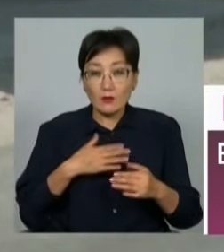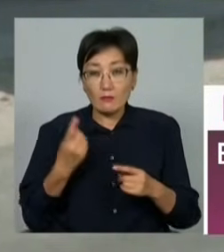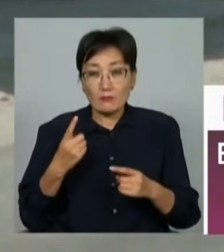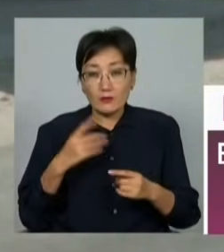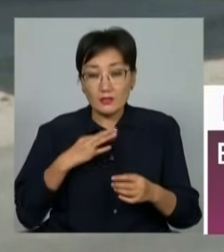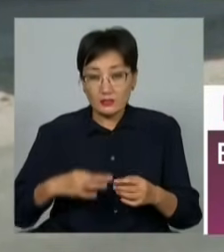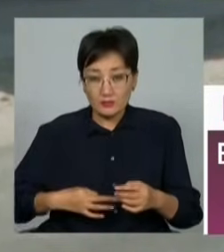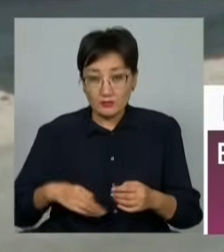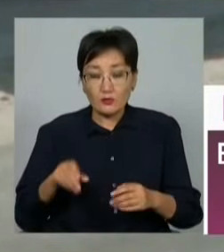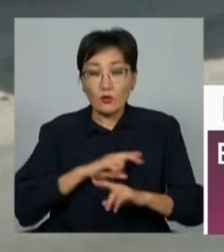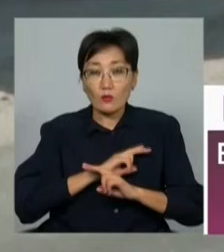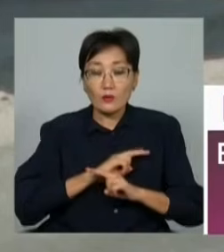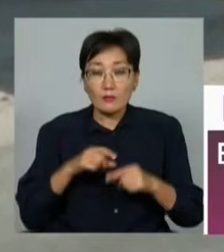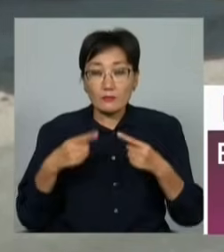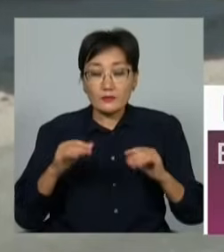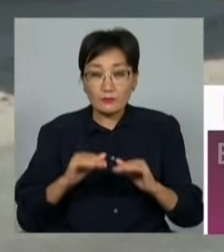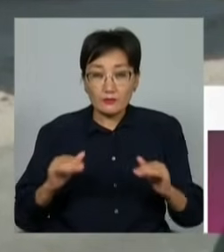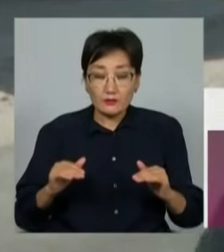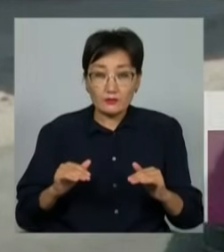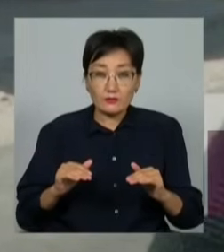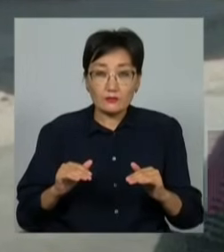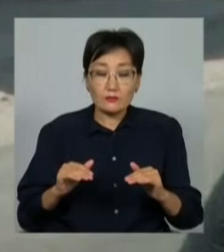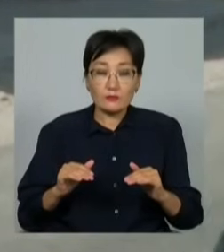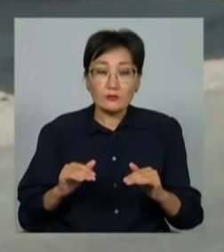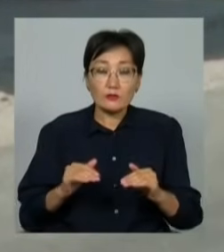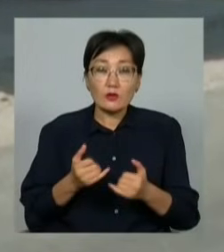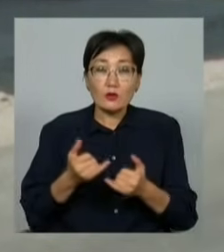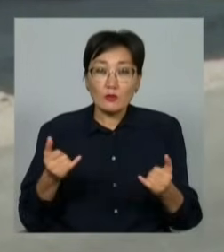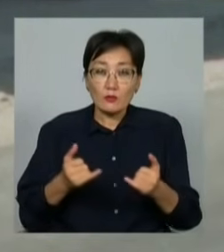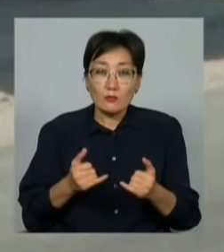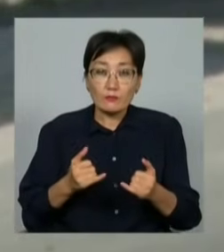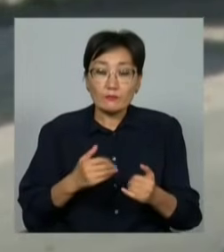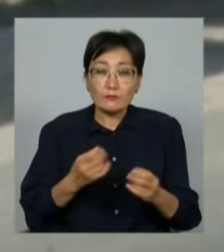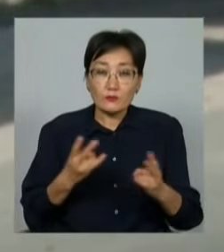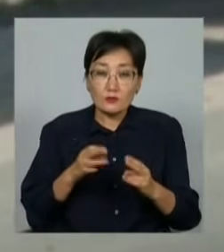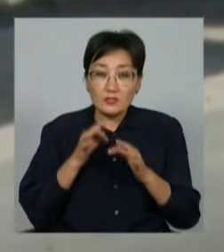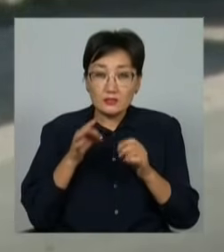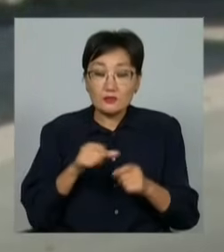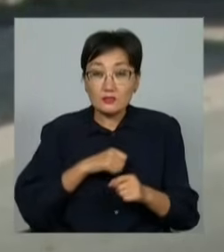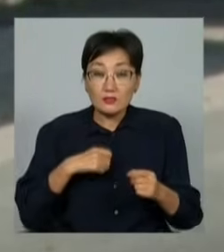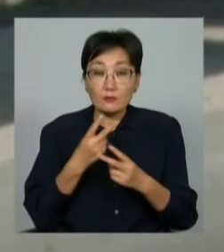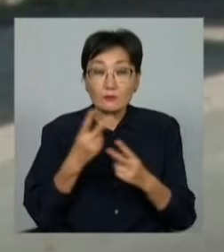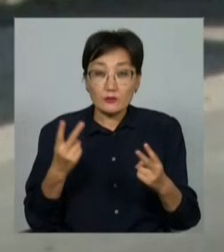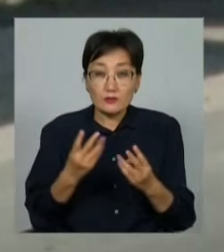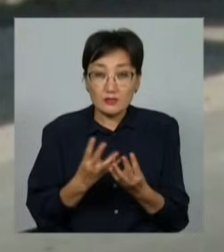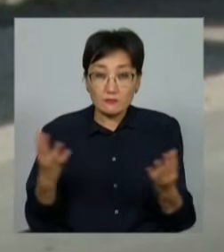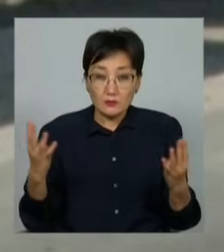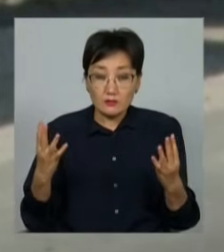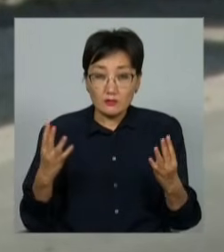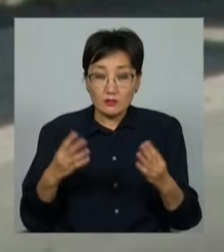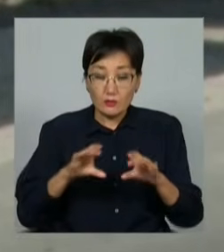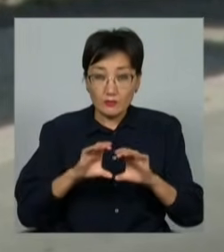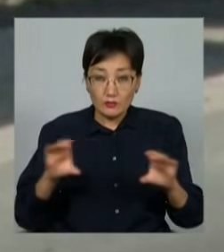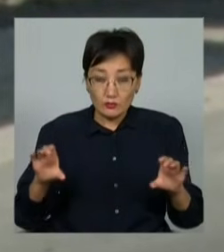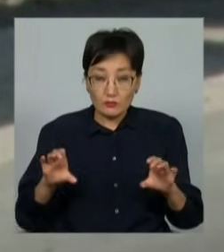көп. Солар үшін шығып бір ауыз айтуға тура кеп тұр енді маған. Өздеріңіз көріп отырсыздар мына бетондардың түрін. Бұл